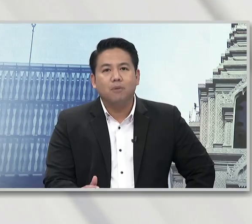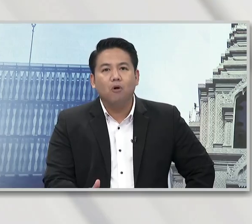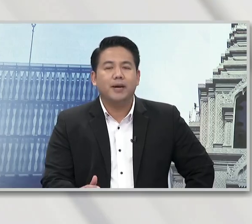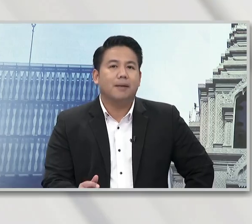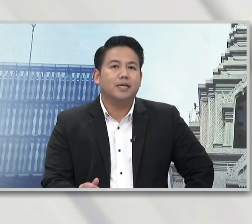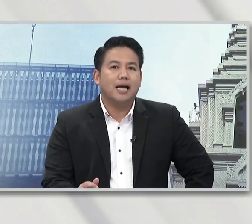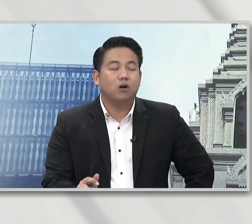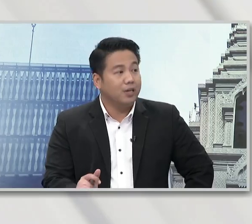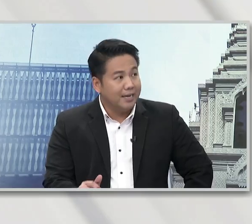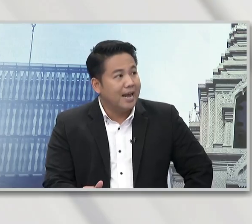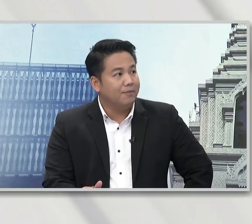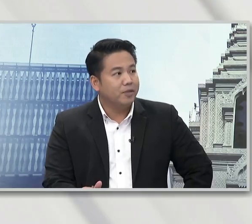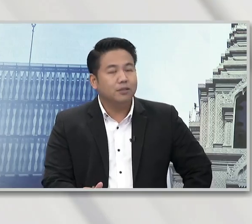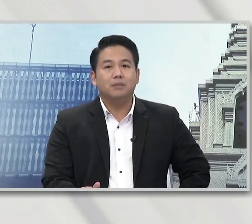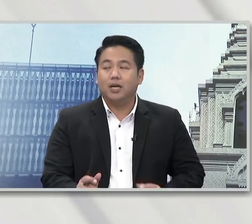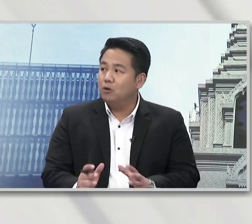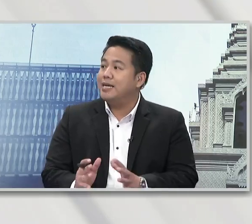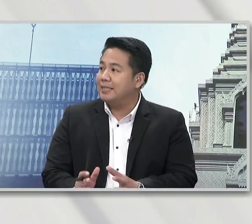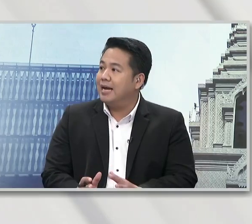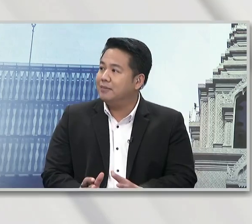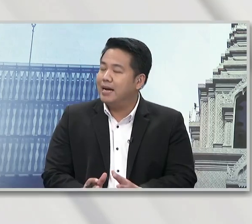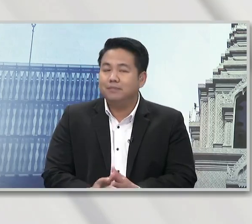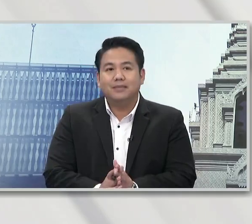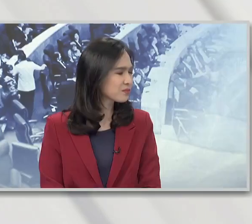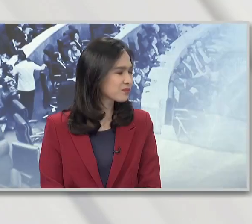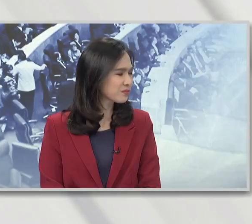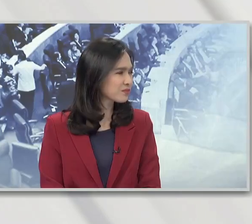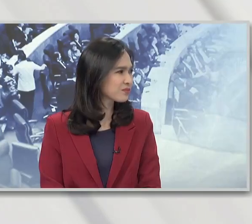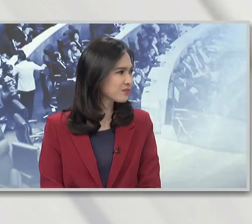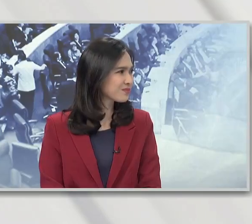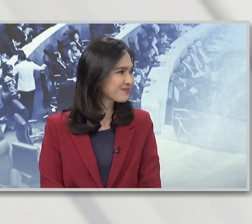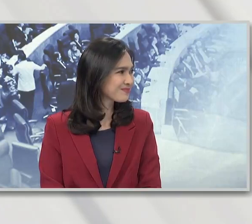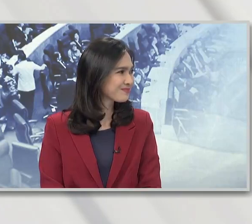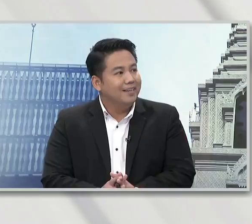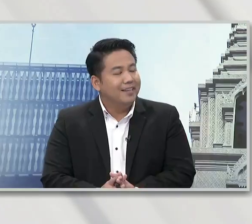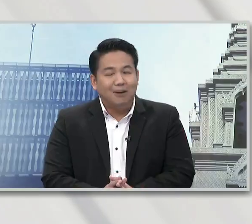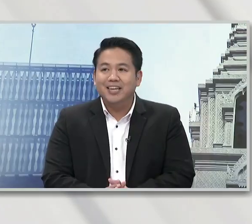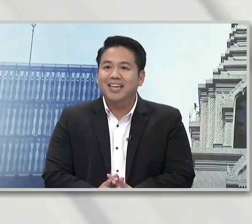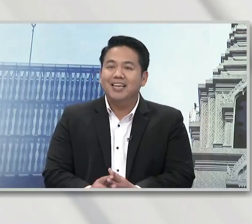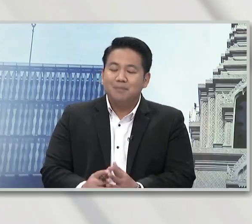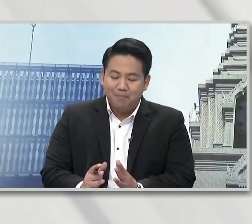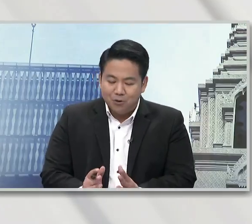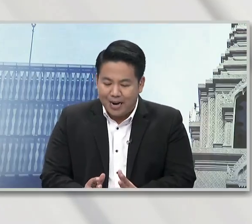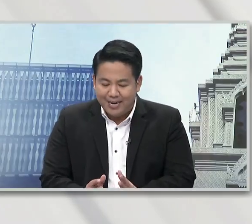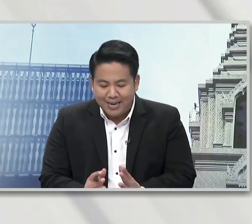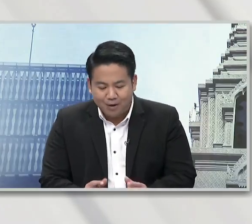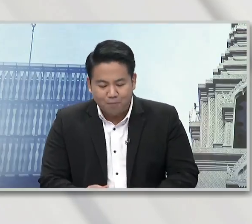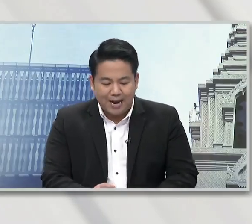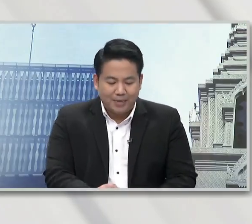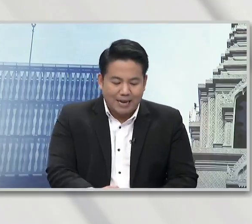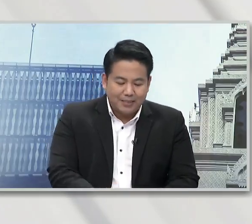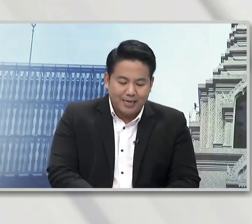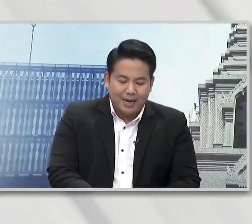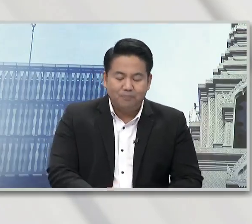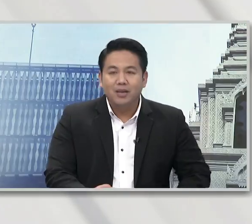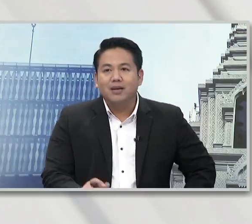เนี่ยสามารถพ่วงไปกับเลือกตั้งท้องถิ่นได้ซึ่งมันก็ช่วยประหยัดตังค์ใช่มั้ครับแต่ประหยัดตังค์มันก็ต้องใช้ตังค์ไงอแล้วทีนี้มันอยู่ไหนในกฎ